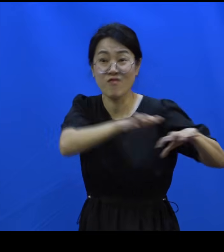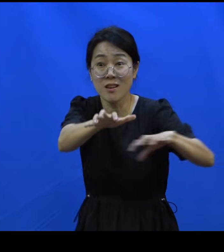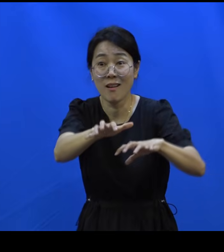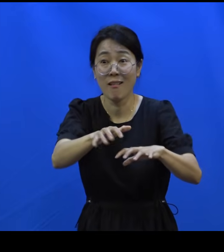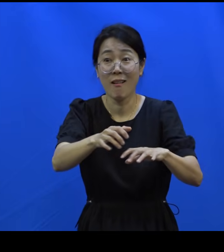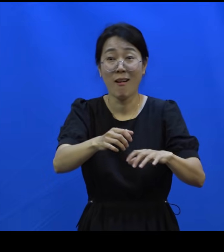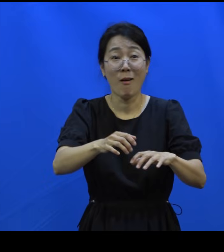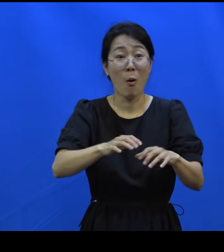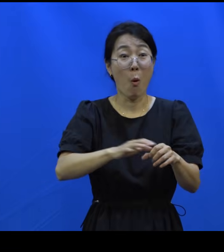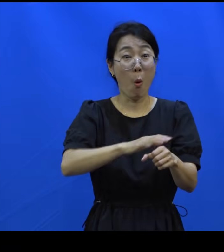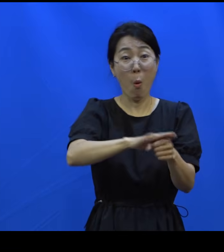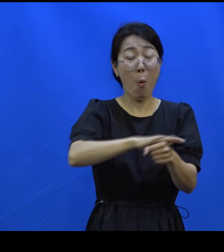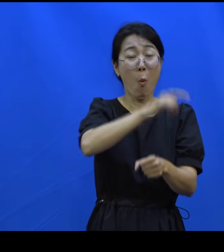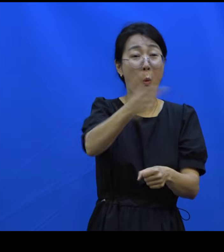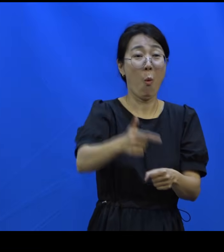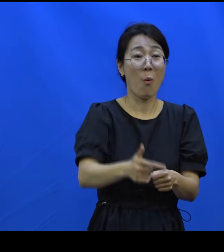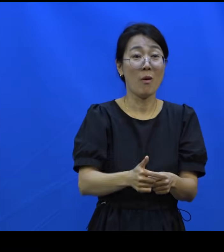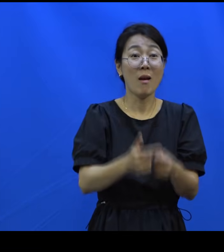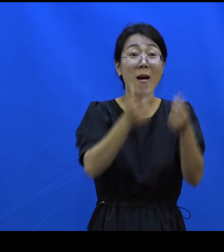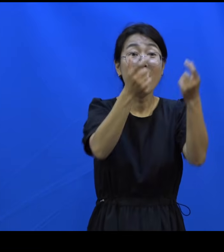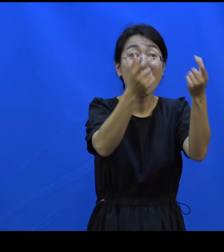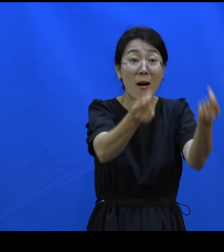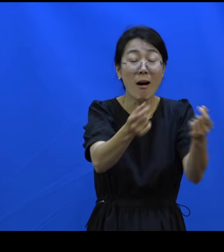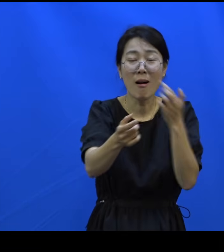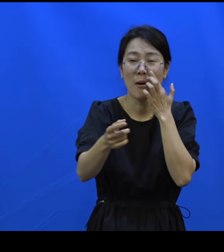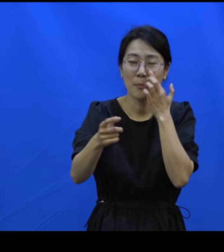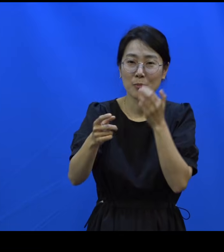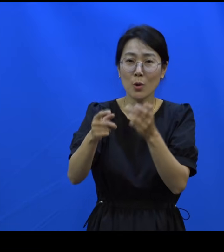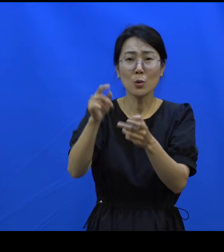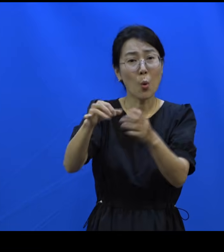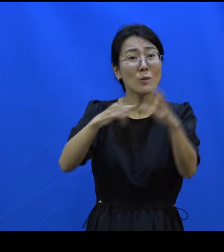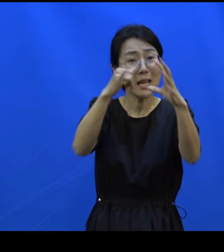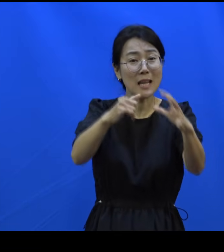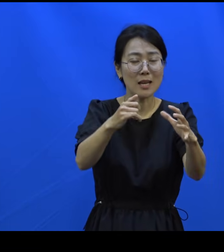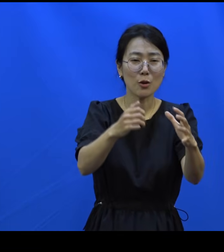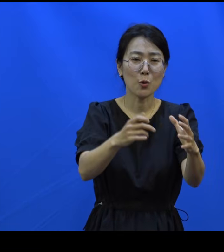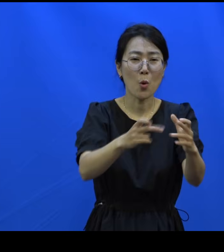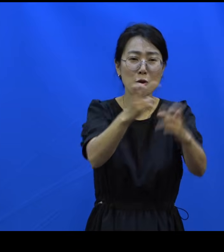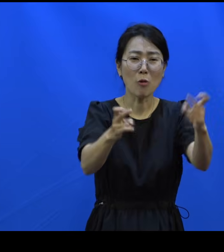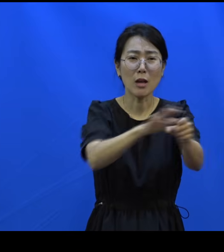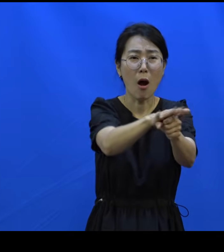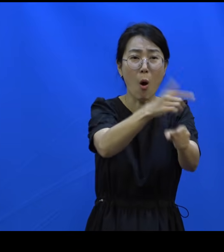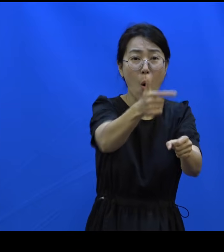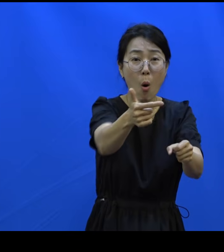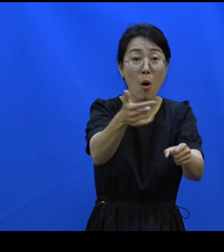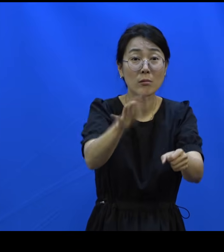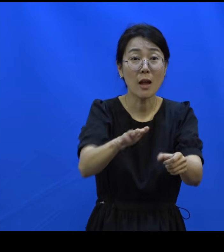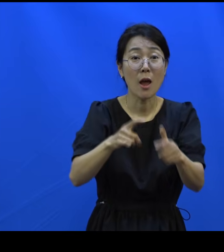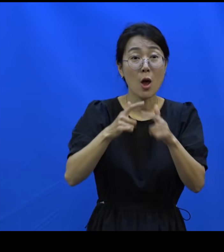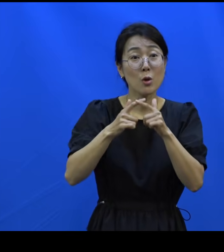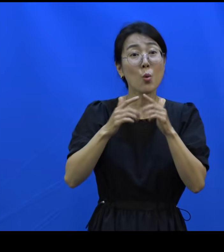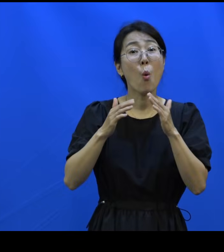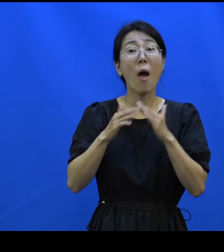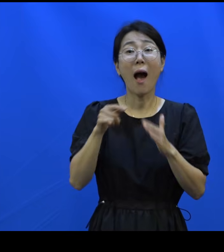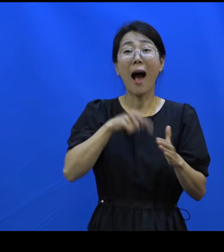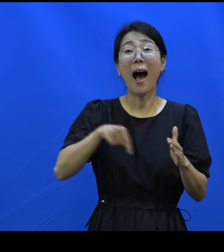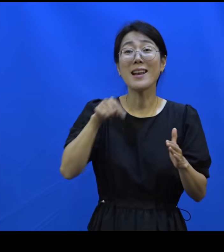세상에서도 여러분 형제 사랑이 있습니다. 그런데 여러분, 오늘 성경이 우리에게 요구하시는 것은 그거 훨씬 더 그 이상.